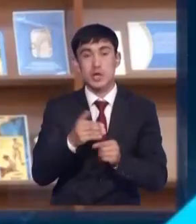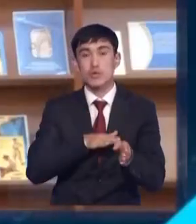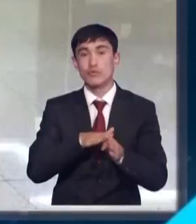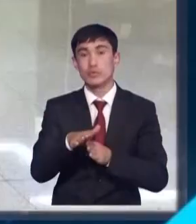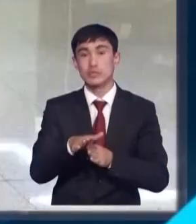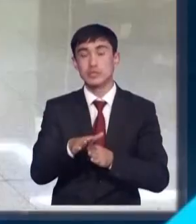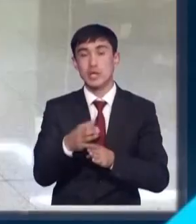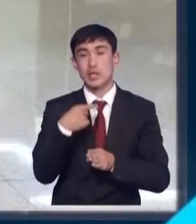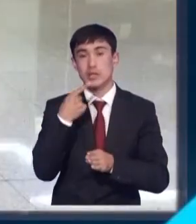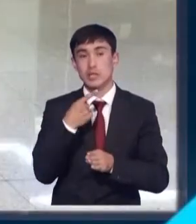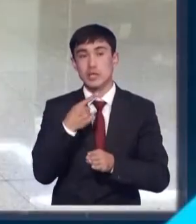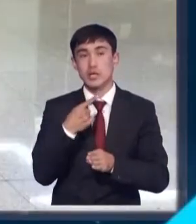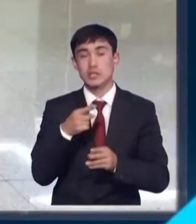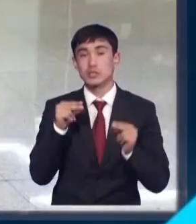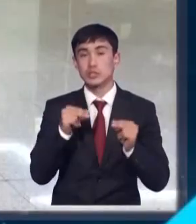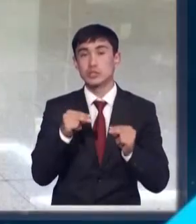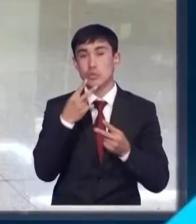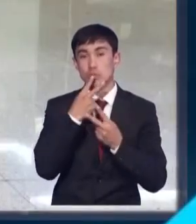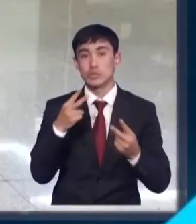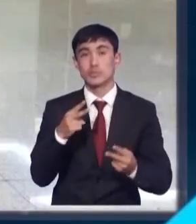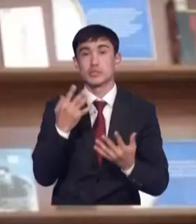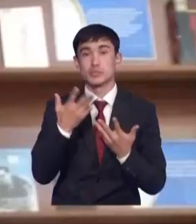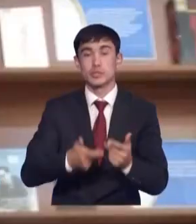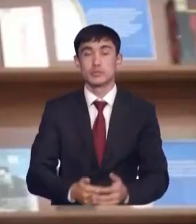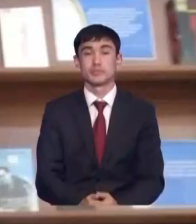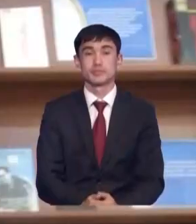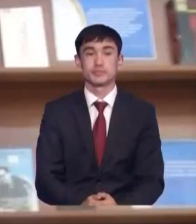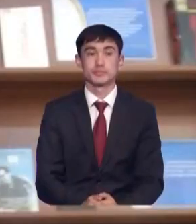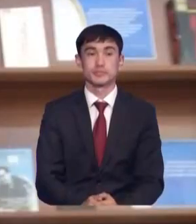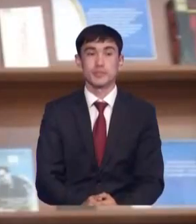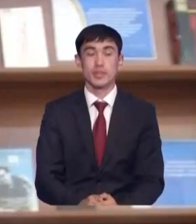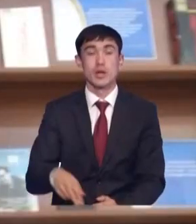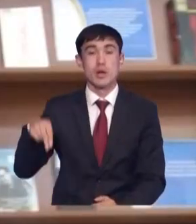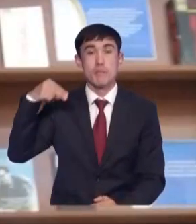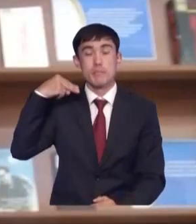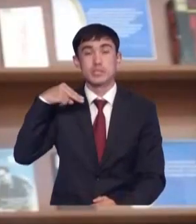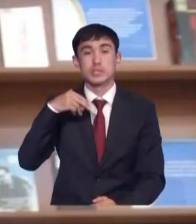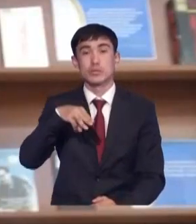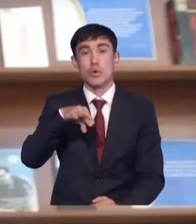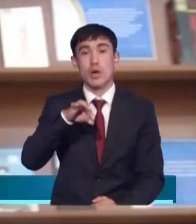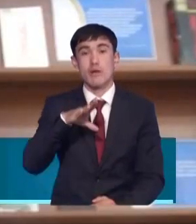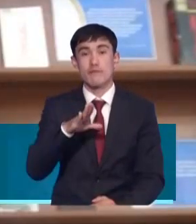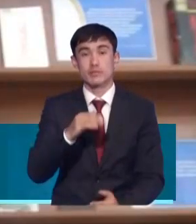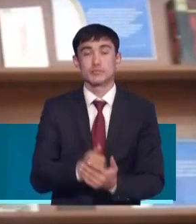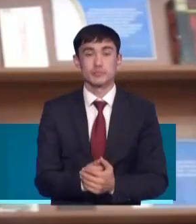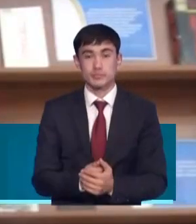жүзеге асырылып жатқанының айқын көрінісі деп есептейді. Президентіміз Қасым Жомарт Кемелұлы